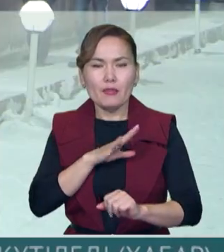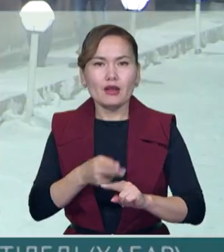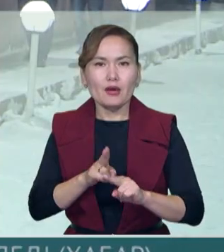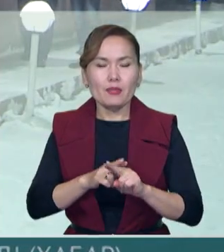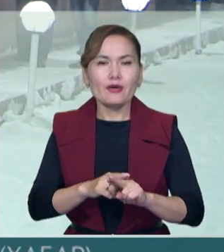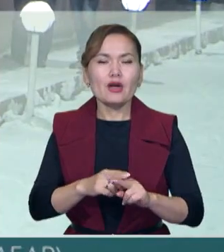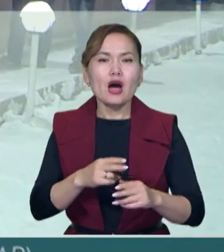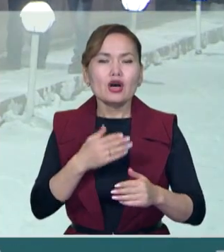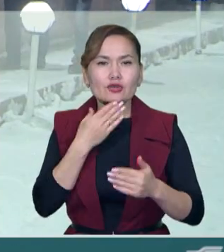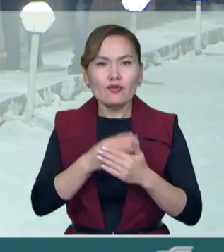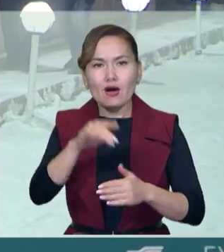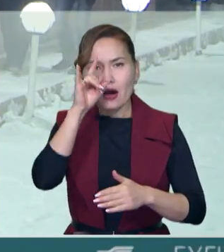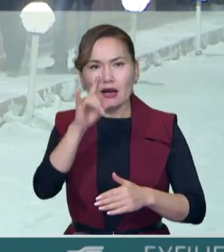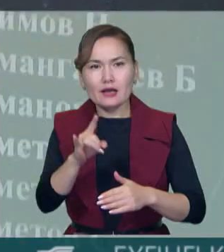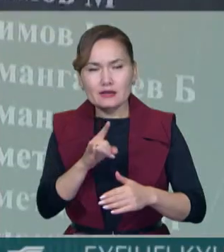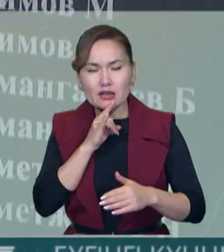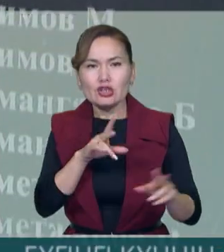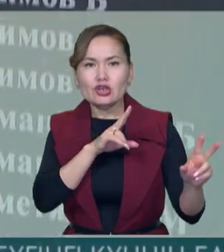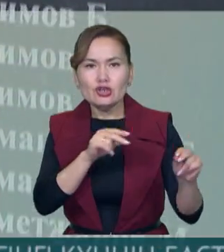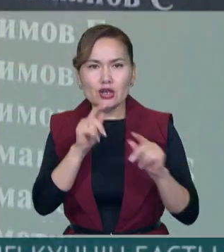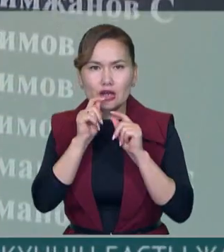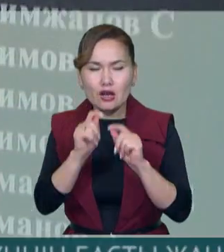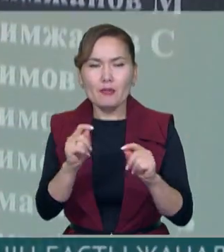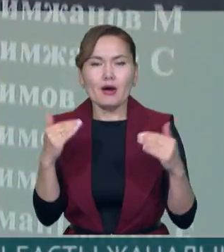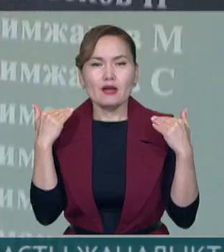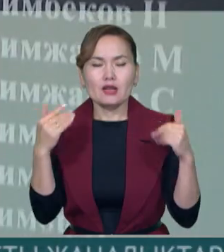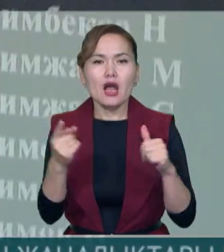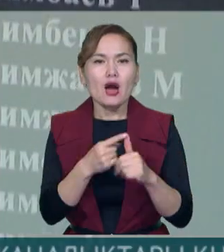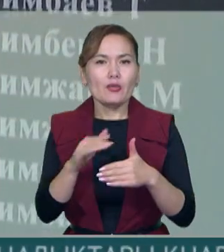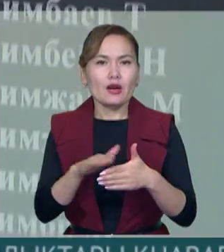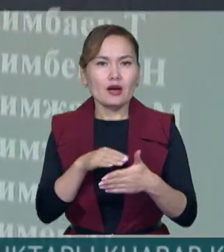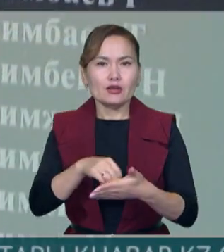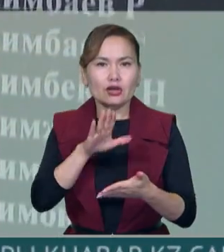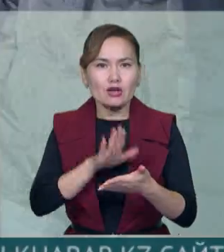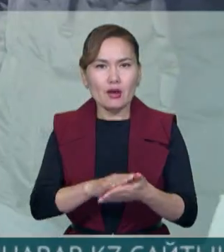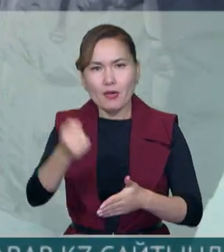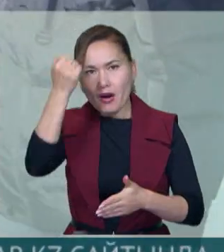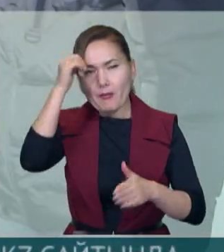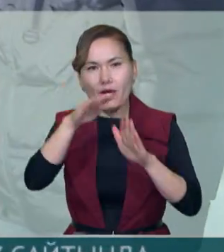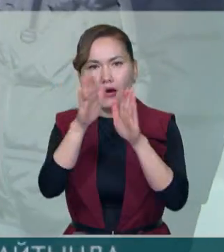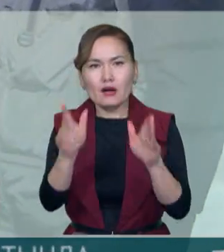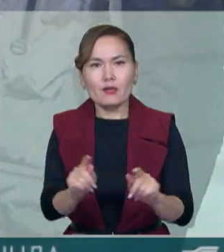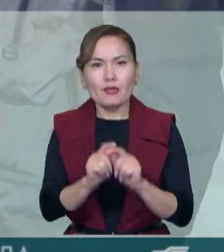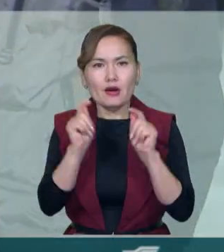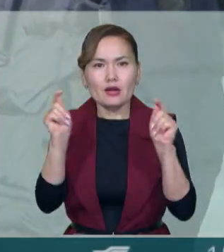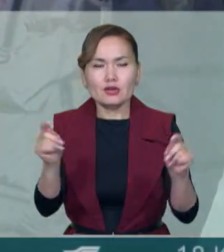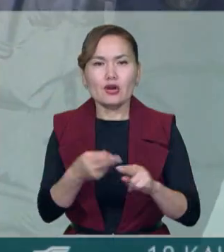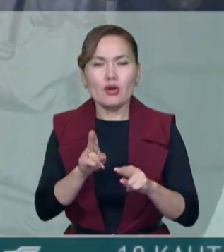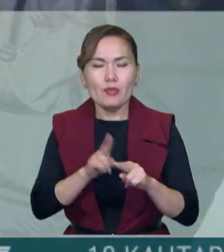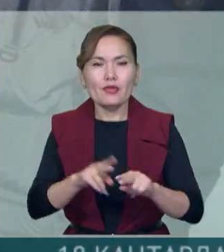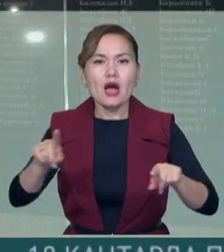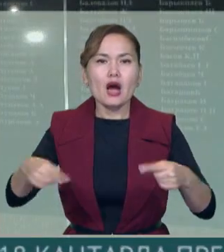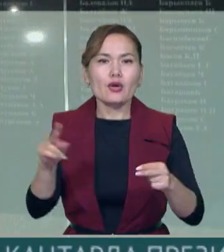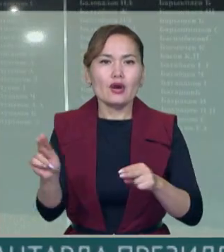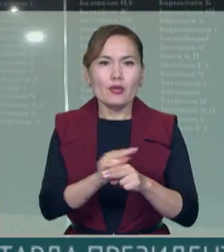өмірде ел дамуына өлшеусіз үлес қосқан еңбек ерлерінің де аты жөндері назардан тыс қалмаған. Нысанды күрделі жөндеп, қайта